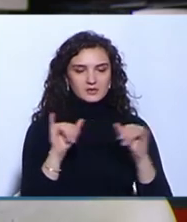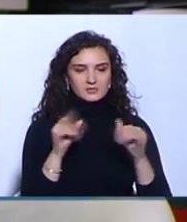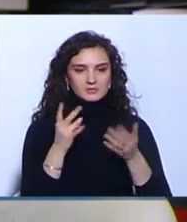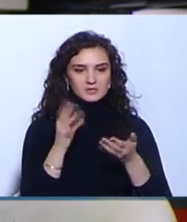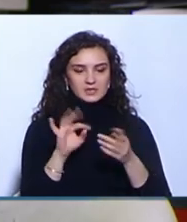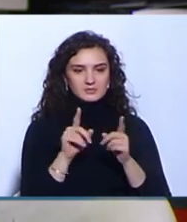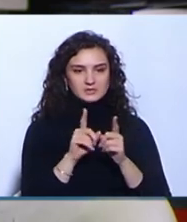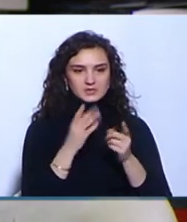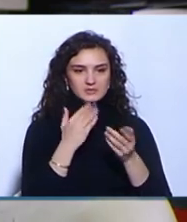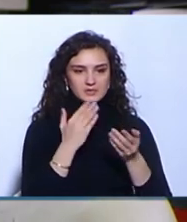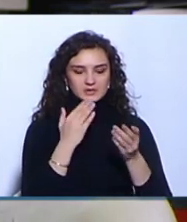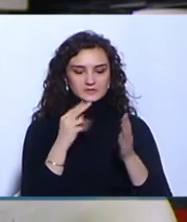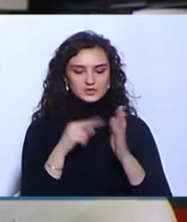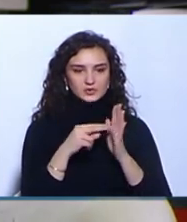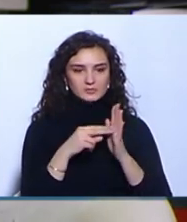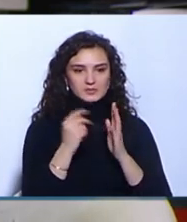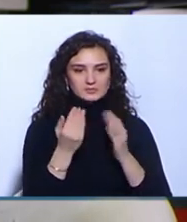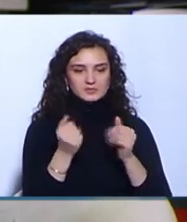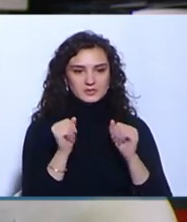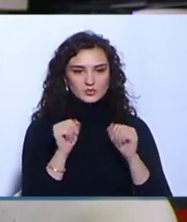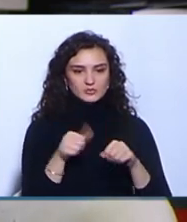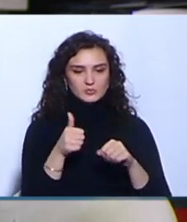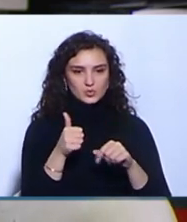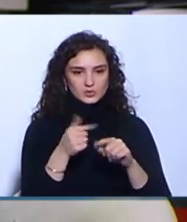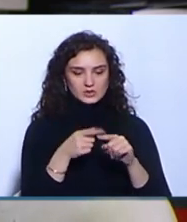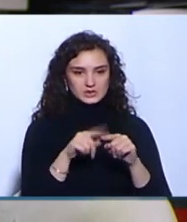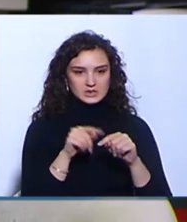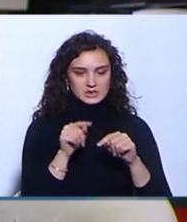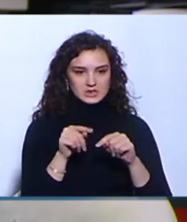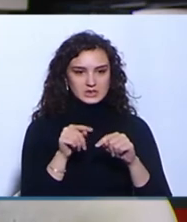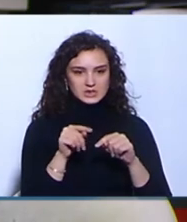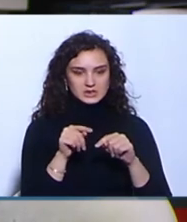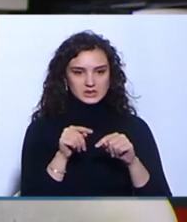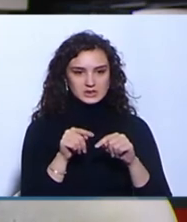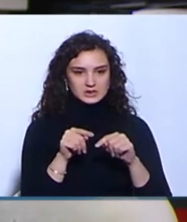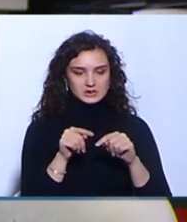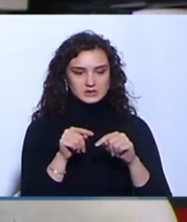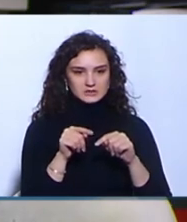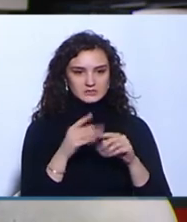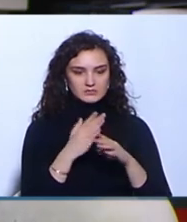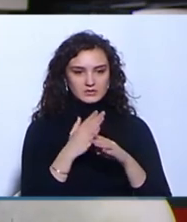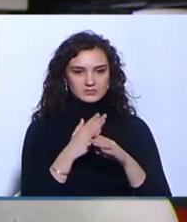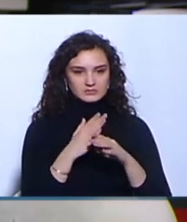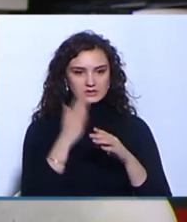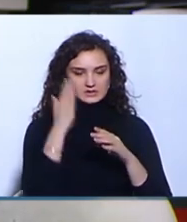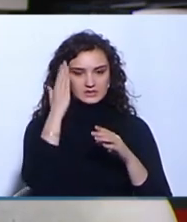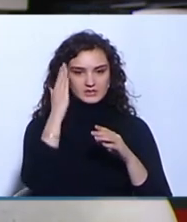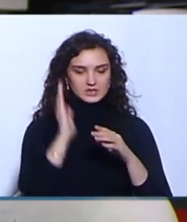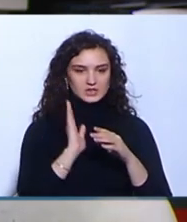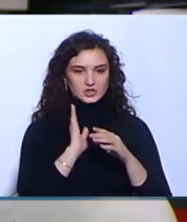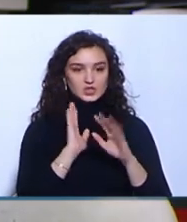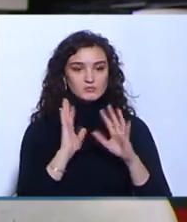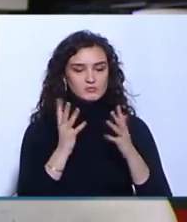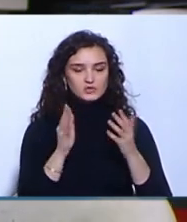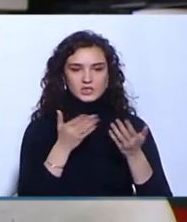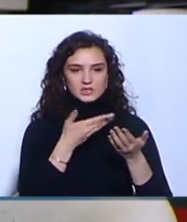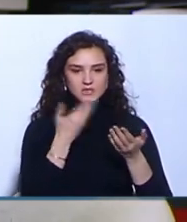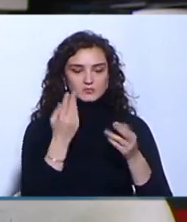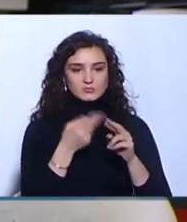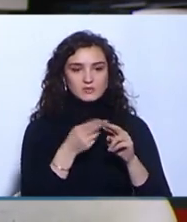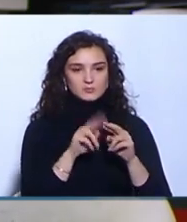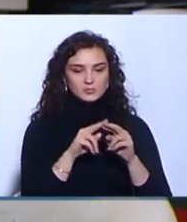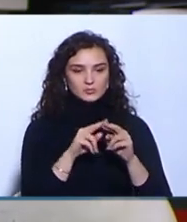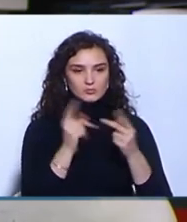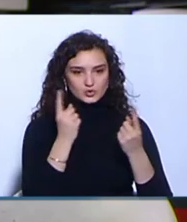თუმცა ისეთი მარტივი შეფასების საშუალება, როგორც კიდურის ლიმფედემის შეფასების გვაქვს თავკისრის შემთხვევაში, არ არსებობს.